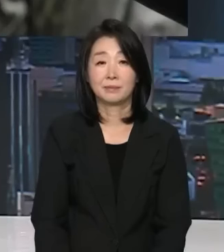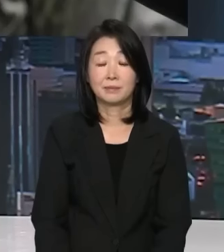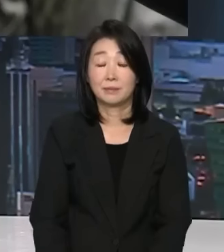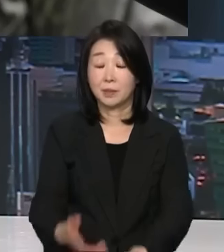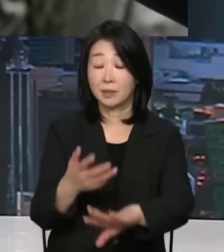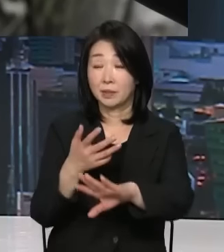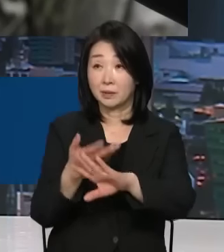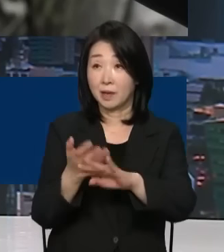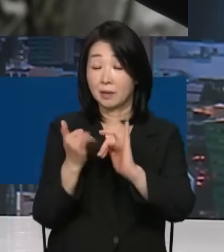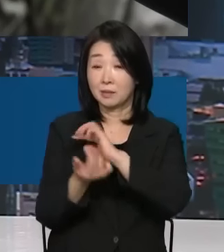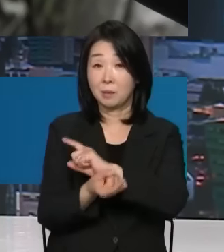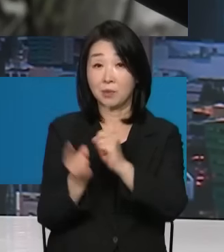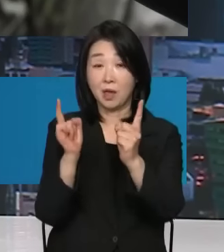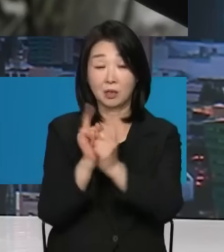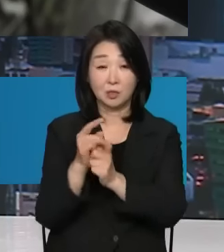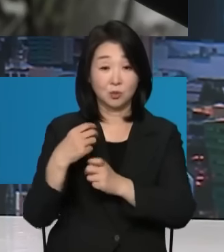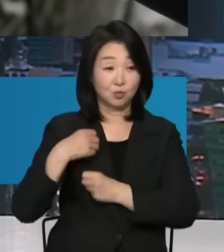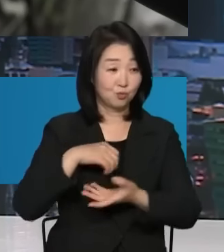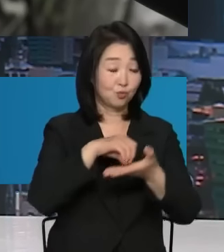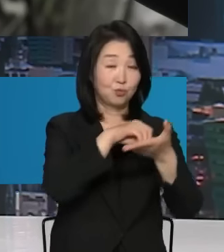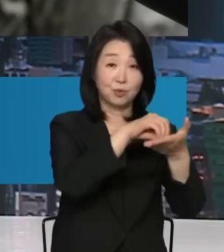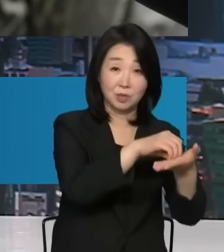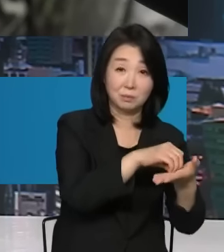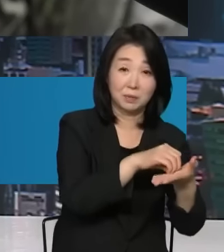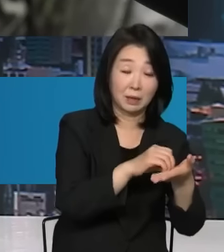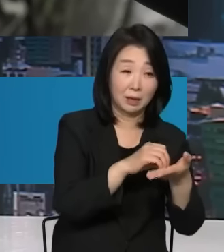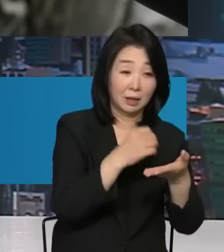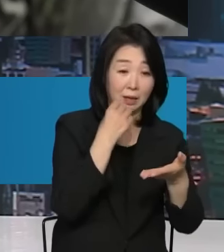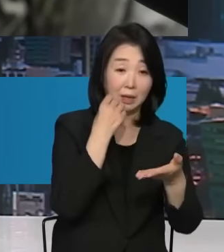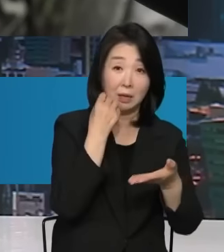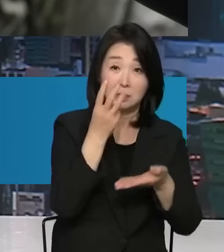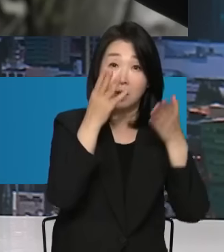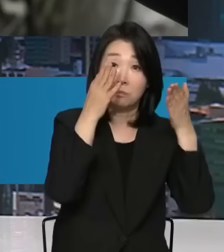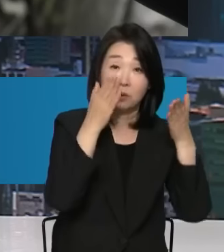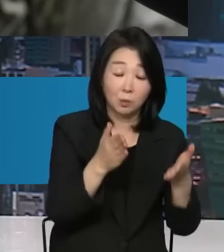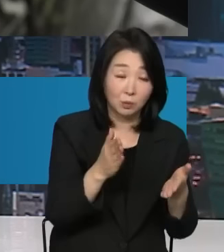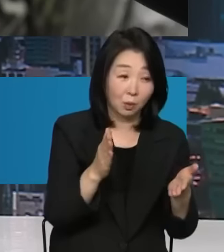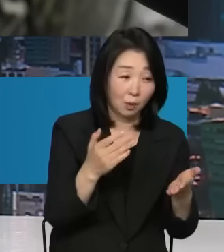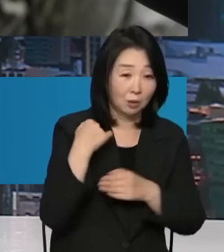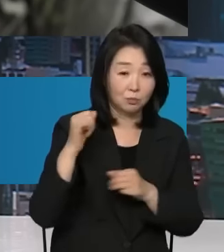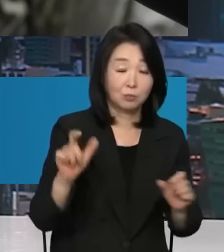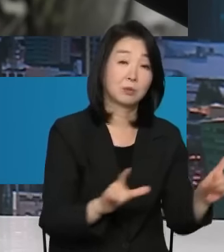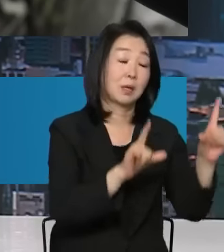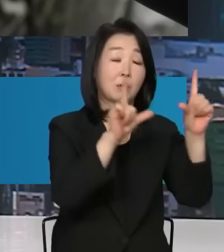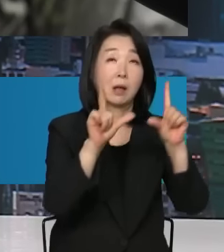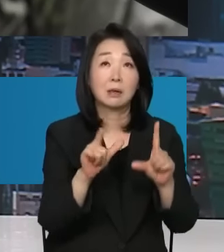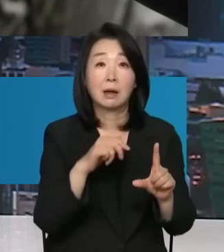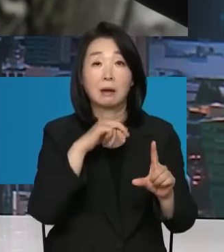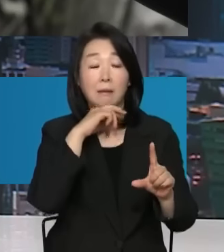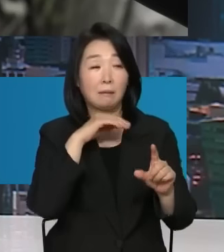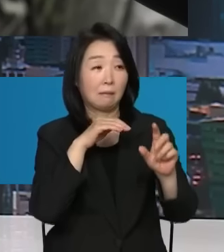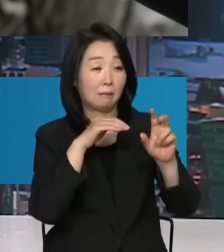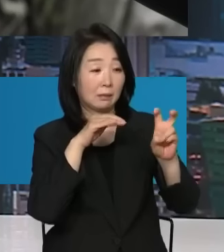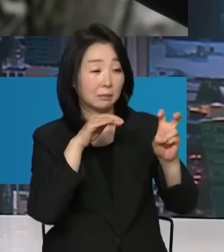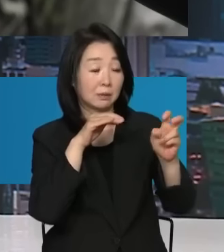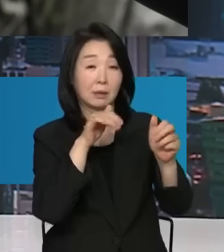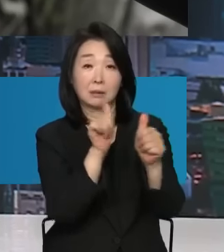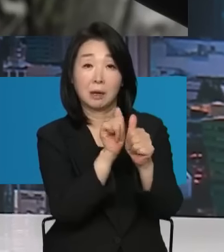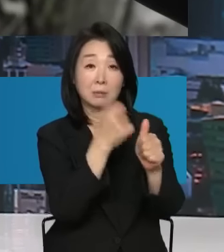다른 사람을 대신해 군에 입대하고 실제 석 달 동안 군 생활을 한 20대 남성이 적발됐습니다. 병사